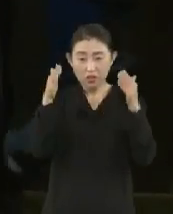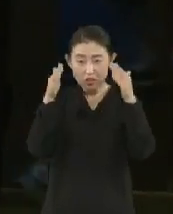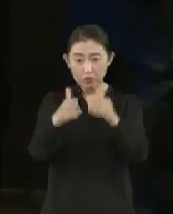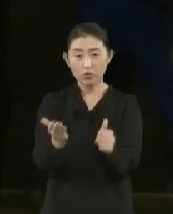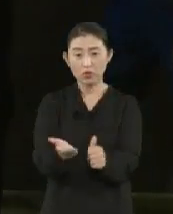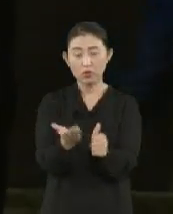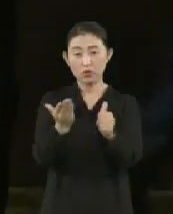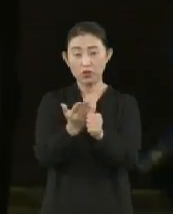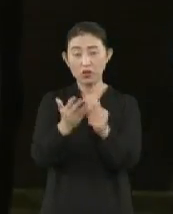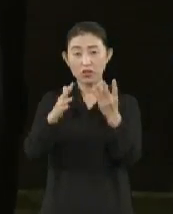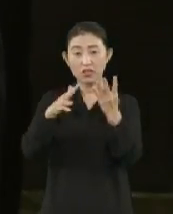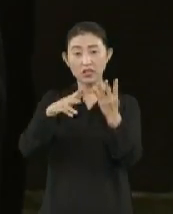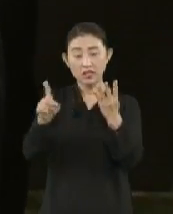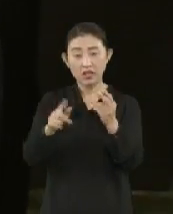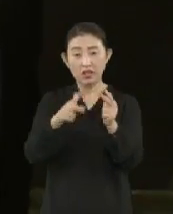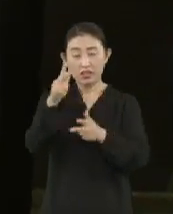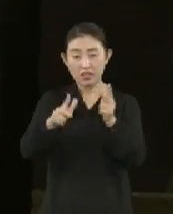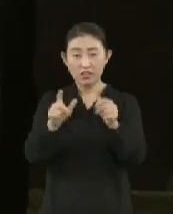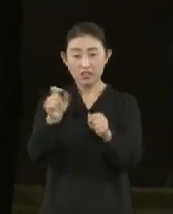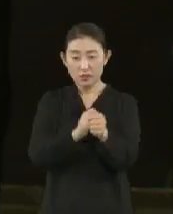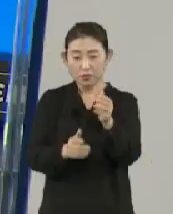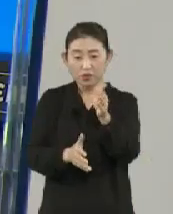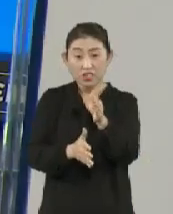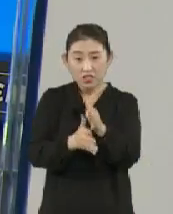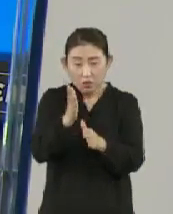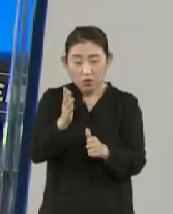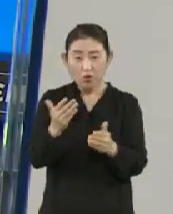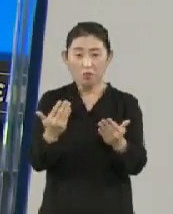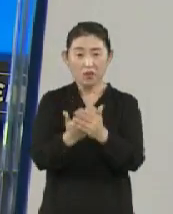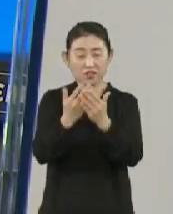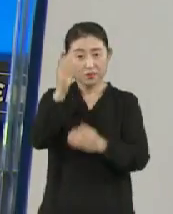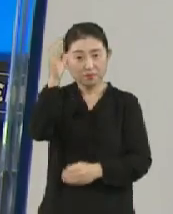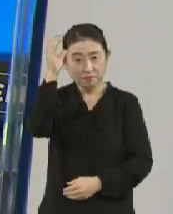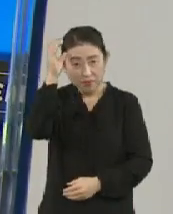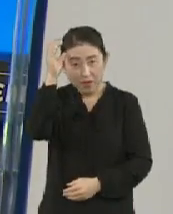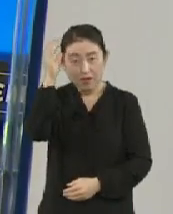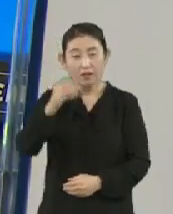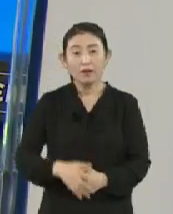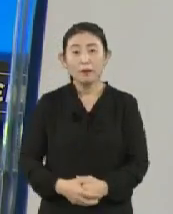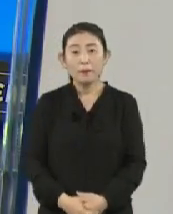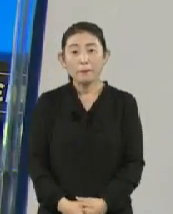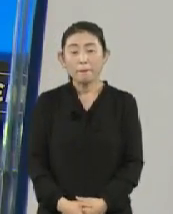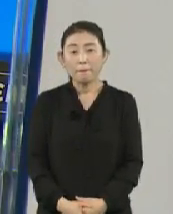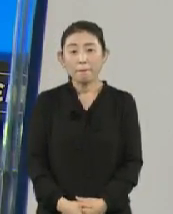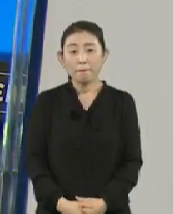대전시가 4차 산업 특별시로의 도약을 꿈꾸고 있습니다. TJB 장석영입니다.